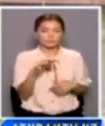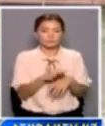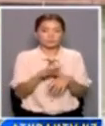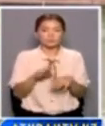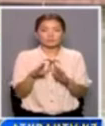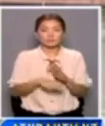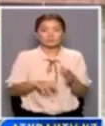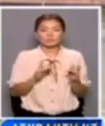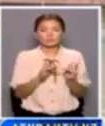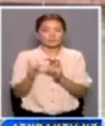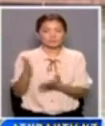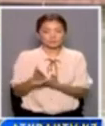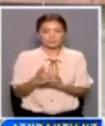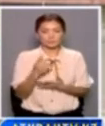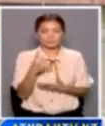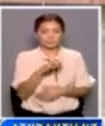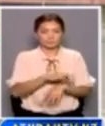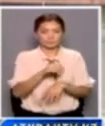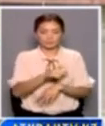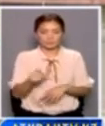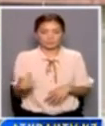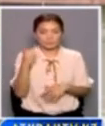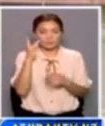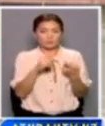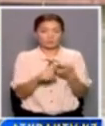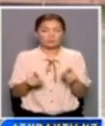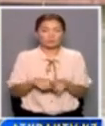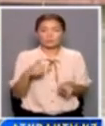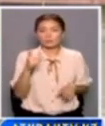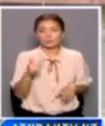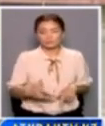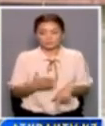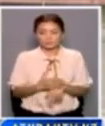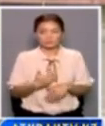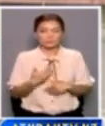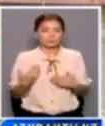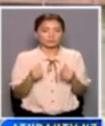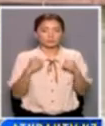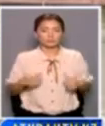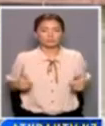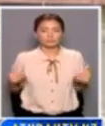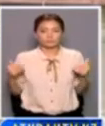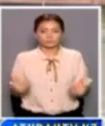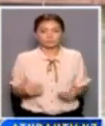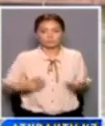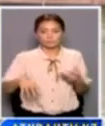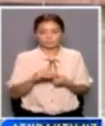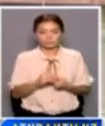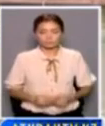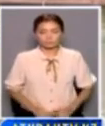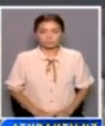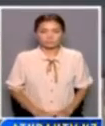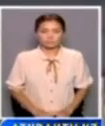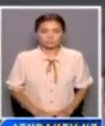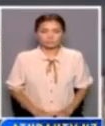болезней. В провизорном стационаре лежит один больной. В инфекционном тоже один пациент. Желаю мира, спокойствия и благополучия нашей